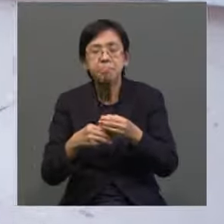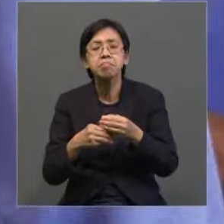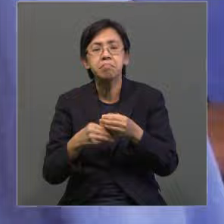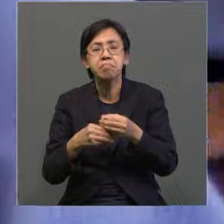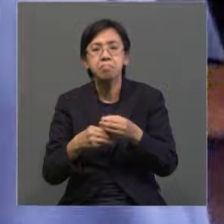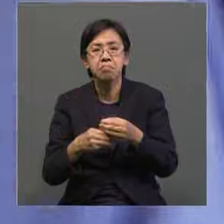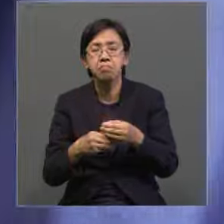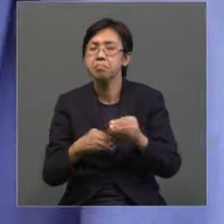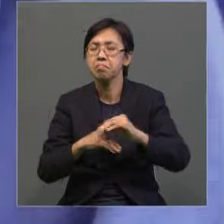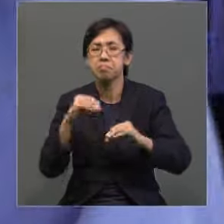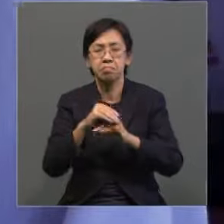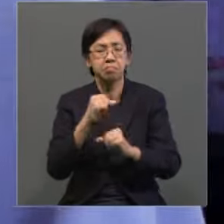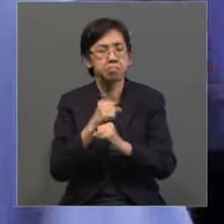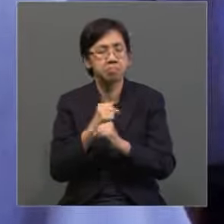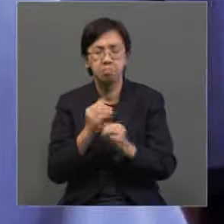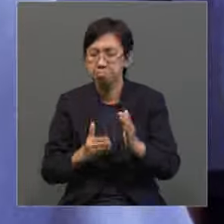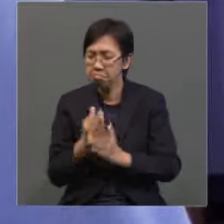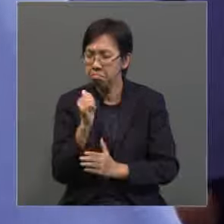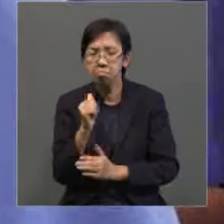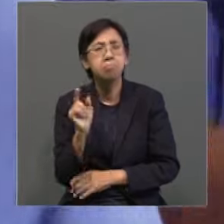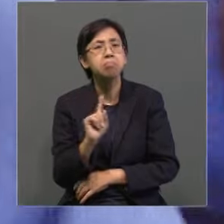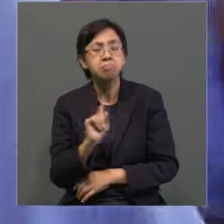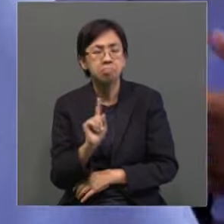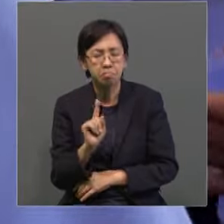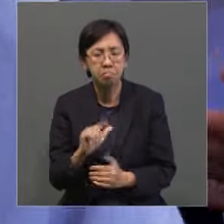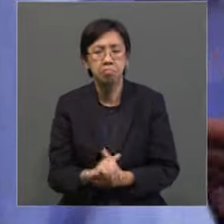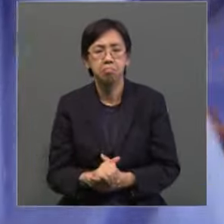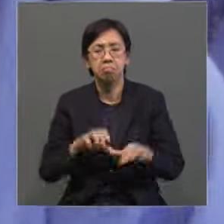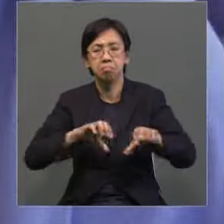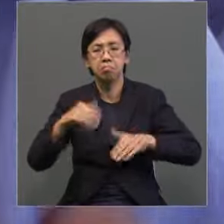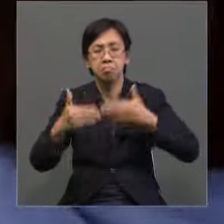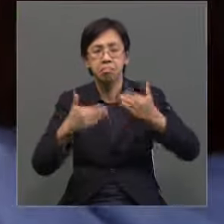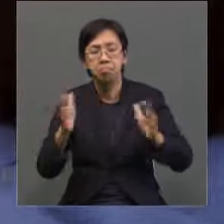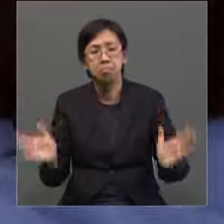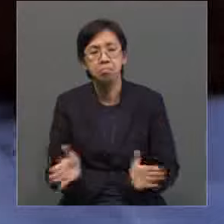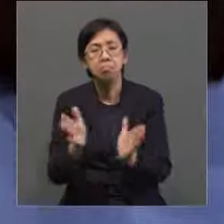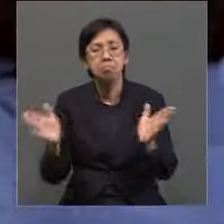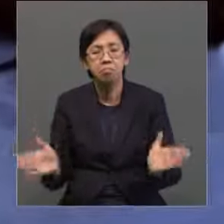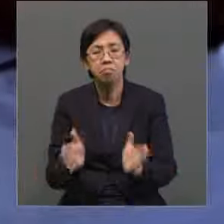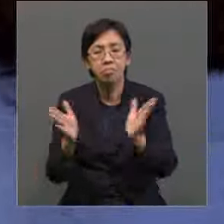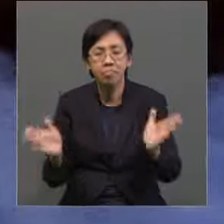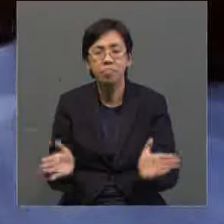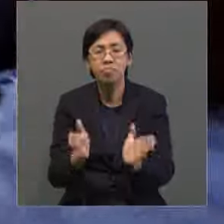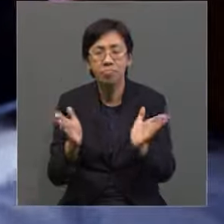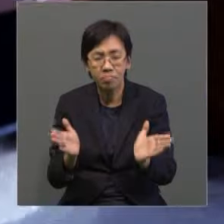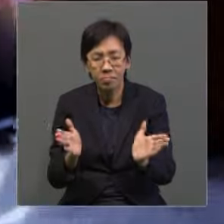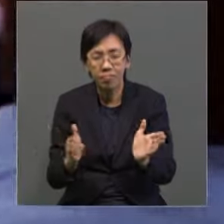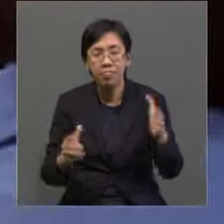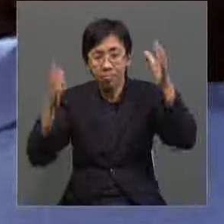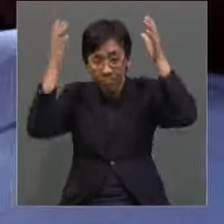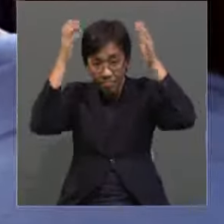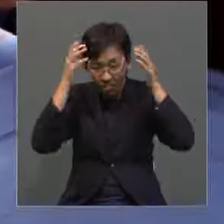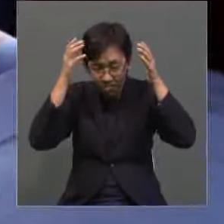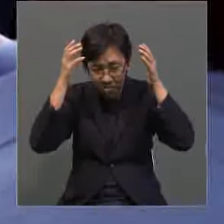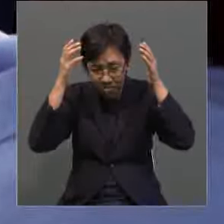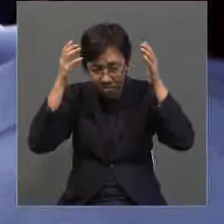ให้การดำเนินโครงการประสบความสำเร็จนั่นก็คือการจัดกิจกรรมส่งเสริมในกิจกรรมหมวกนิรภัยคนละ